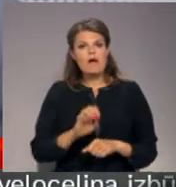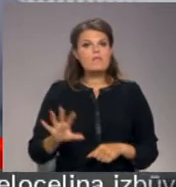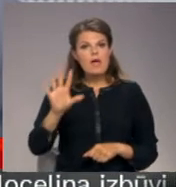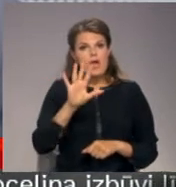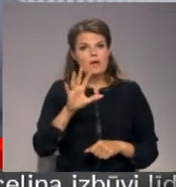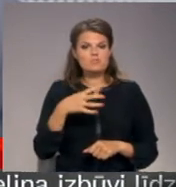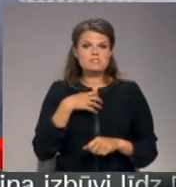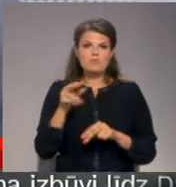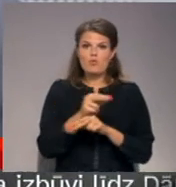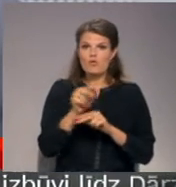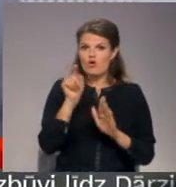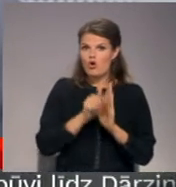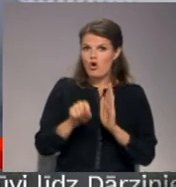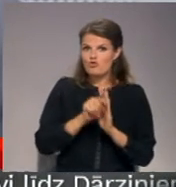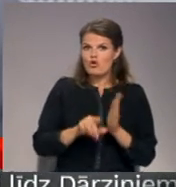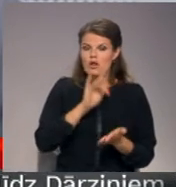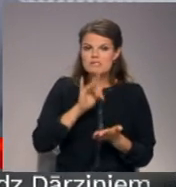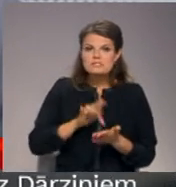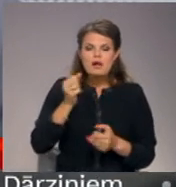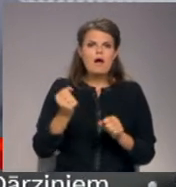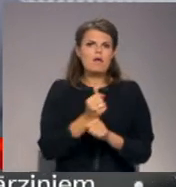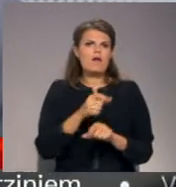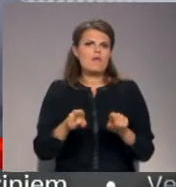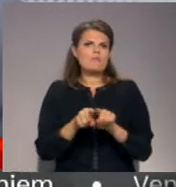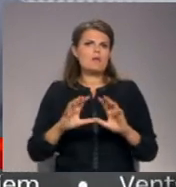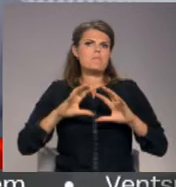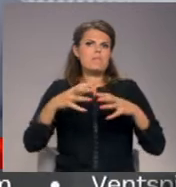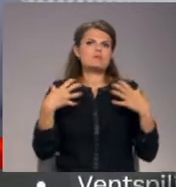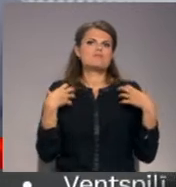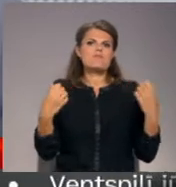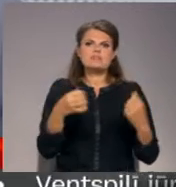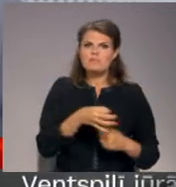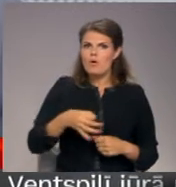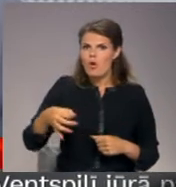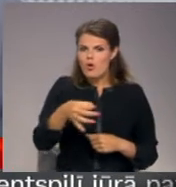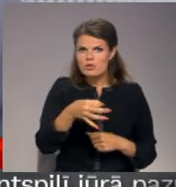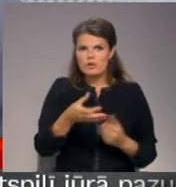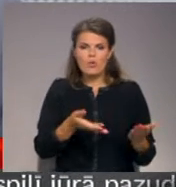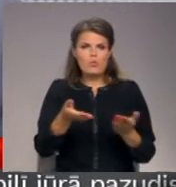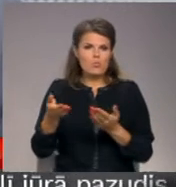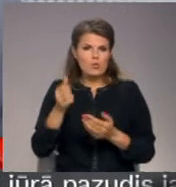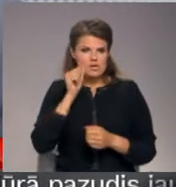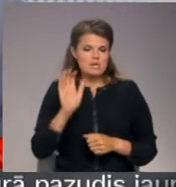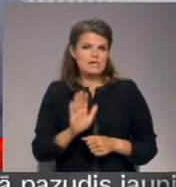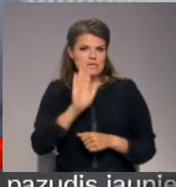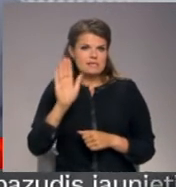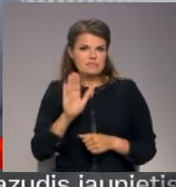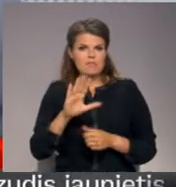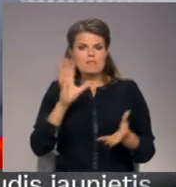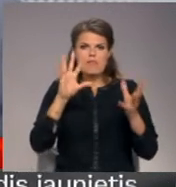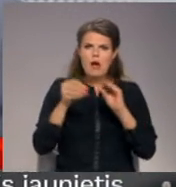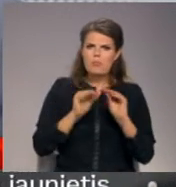Eiropas slimību profilakses kontrolas centrs, gan arī Pasaules veselības organizācija, kura ikdienu